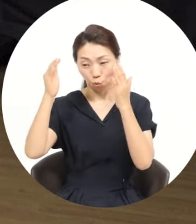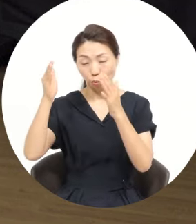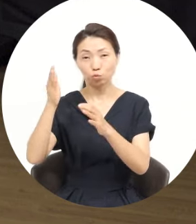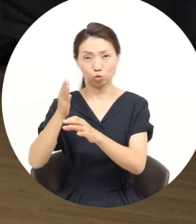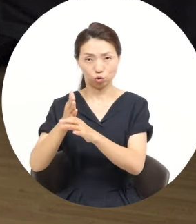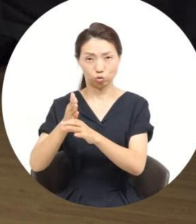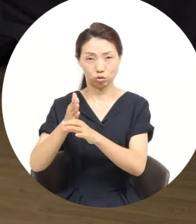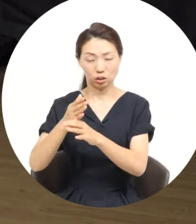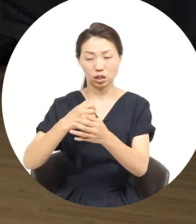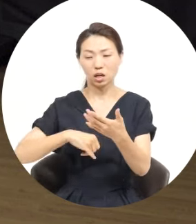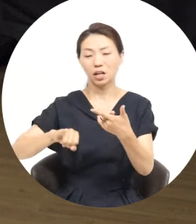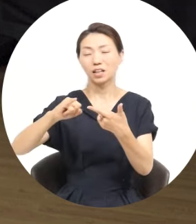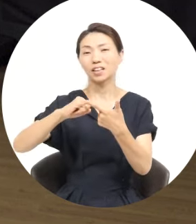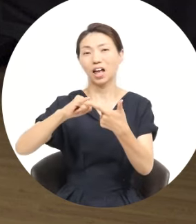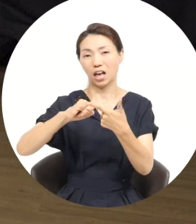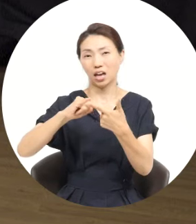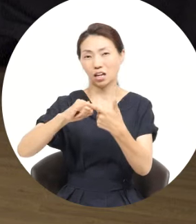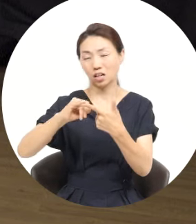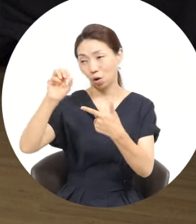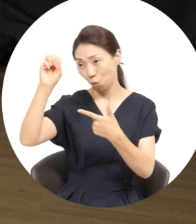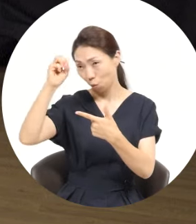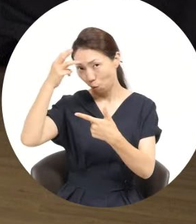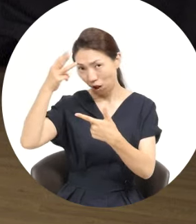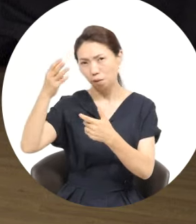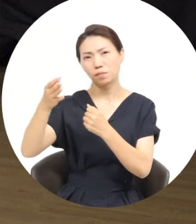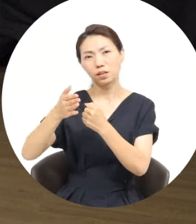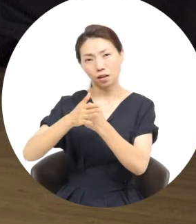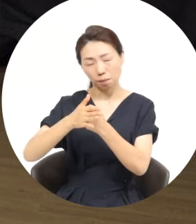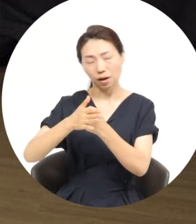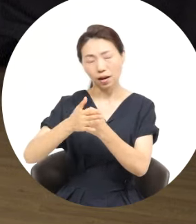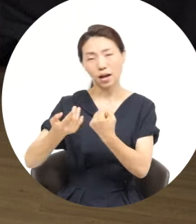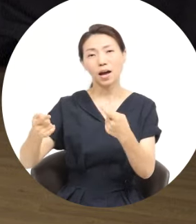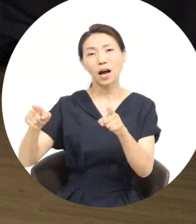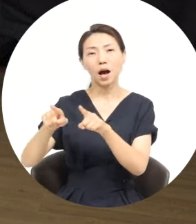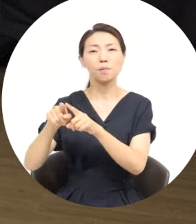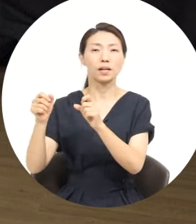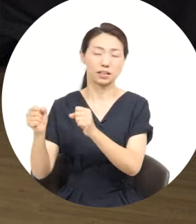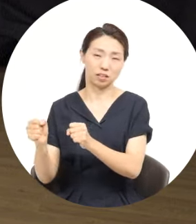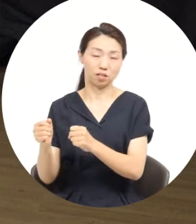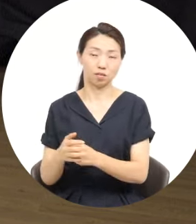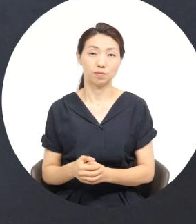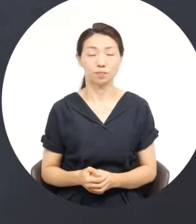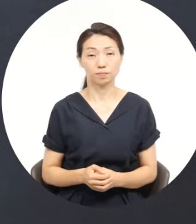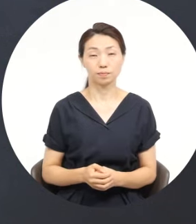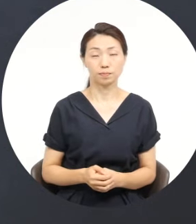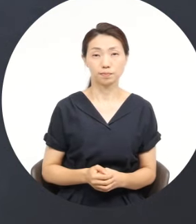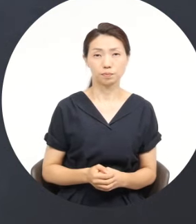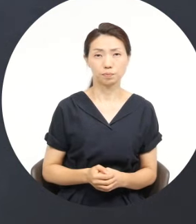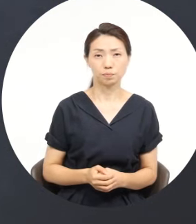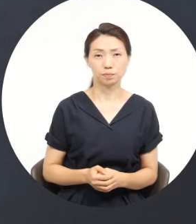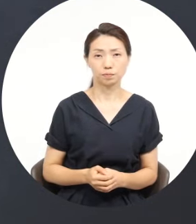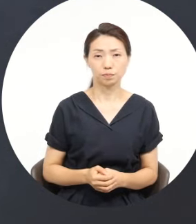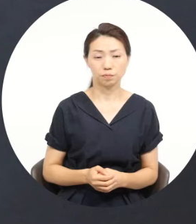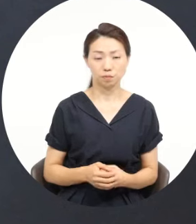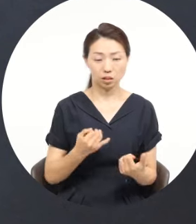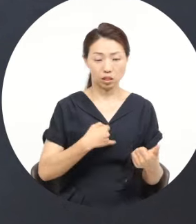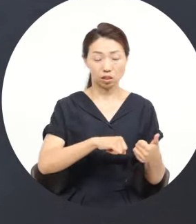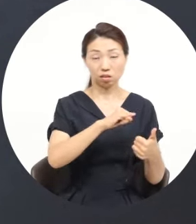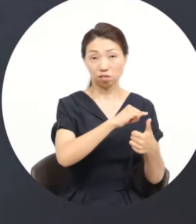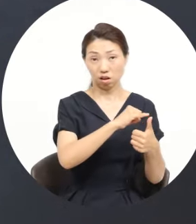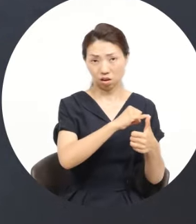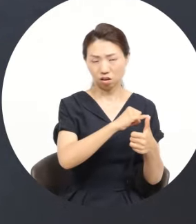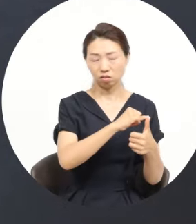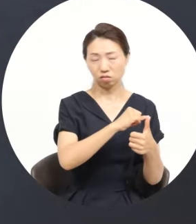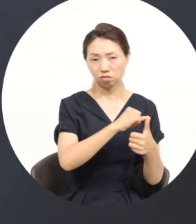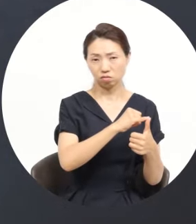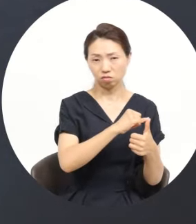지금 고3이어서 아직 여기 캐나다에 아직 작은 애하고 둘이 같이 있습니다. 그러니까 애는 자기가 유학 가고